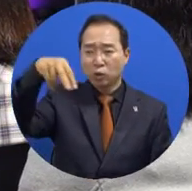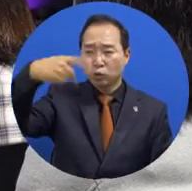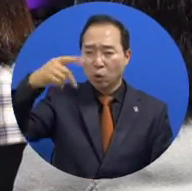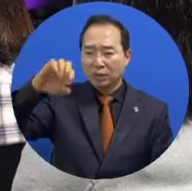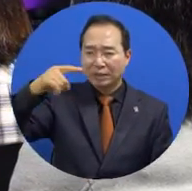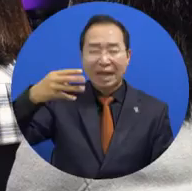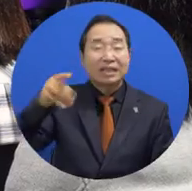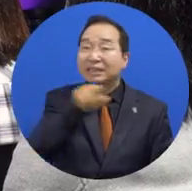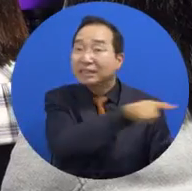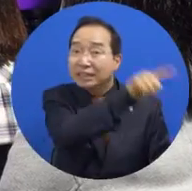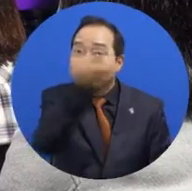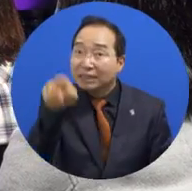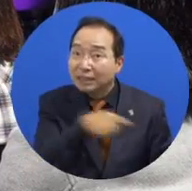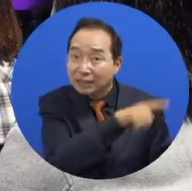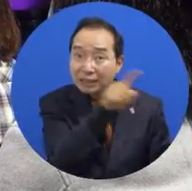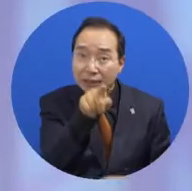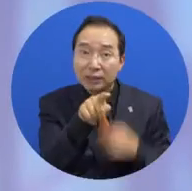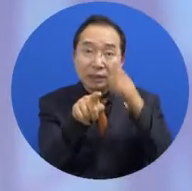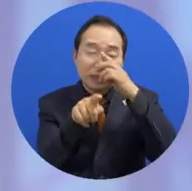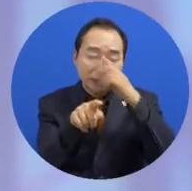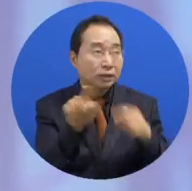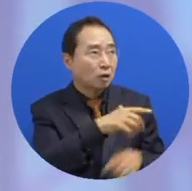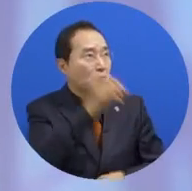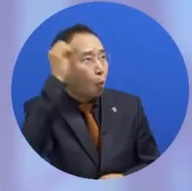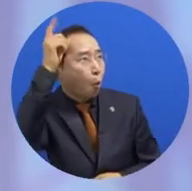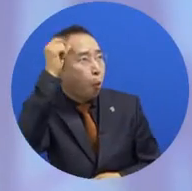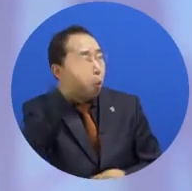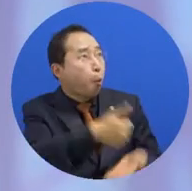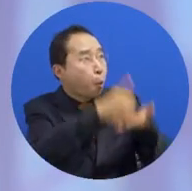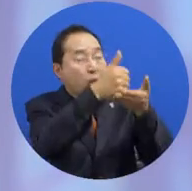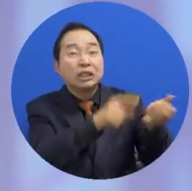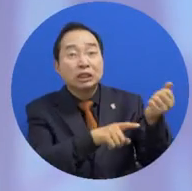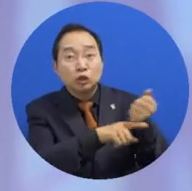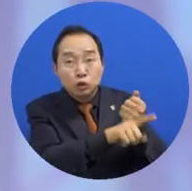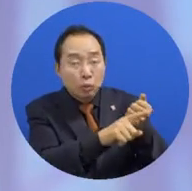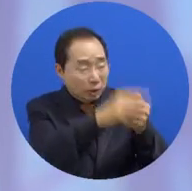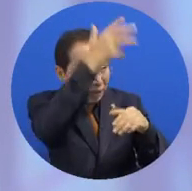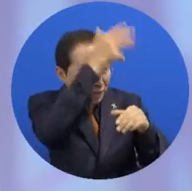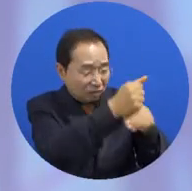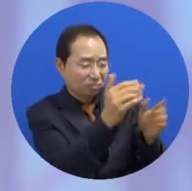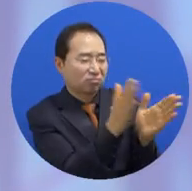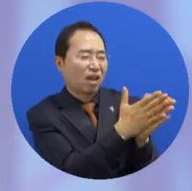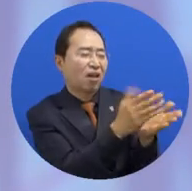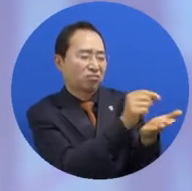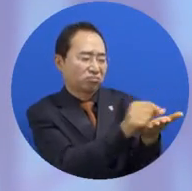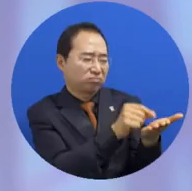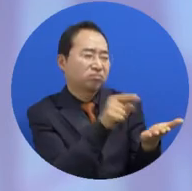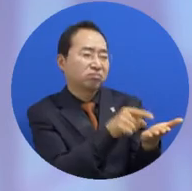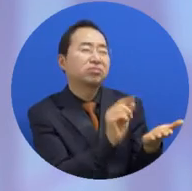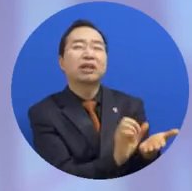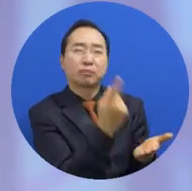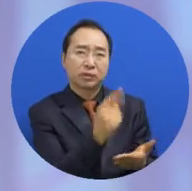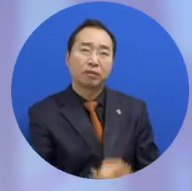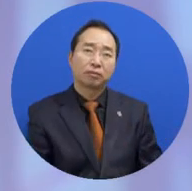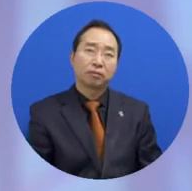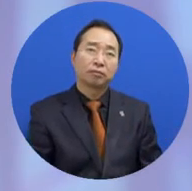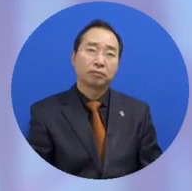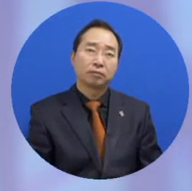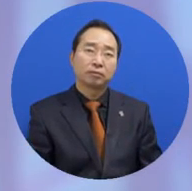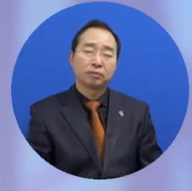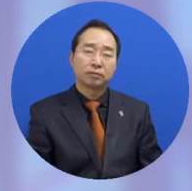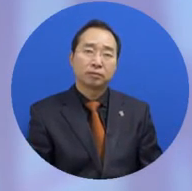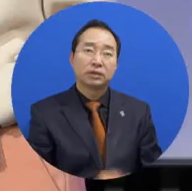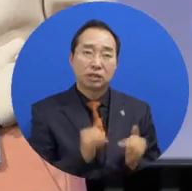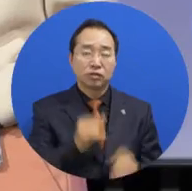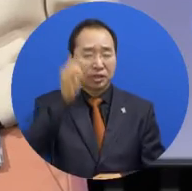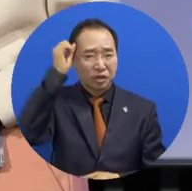인류가 스승으로 삼는 모든 분은 결국 읽고 쓰는 일밖에 하지 않았어요. 우리가 인류의 현자라고 하는